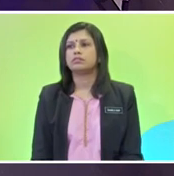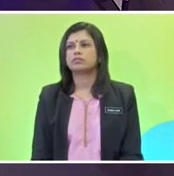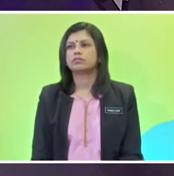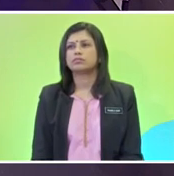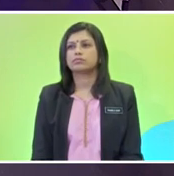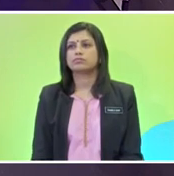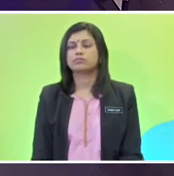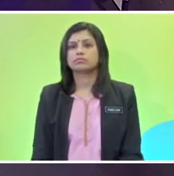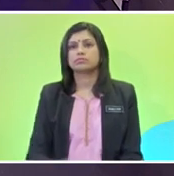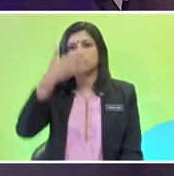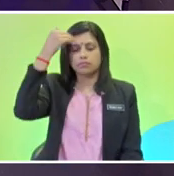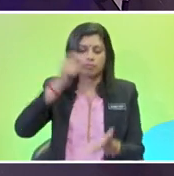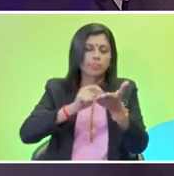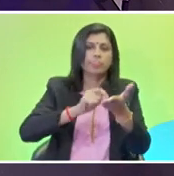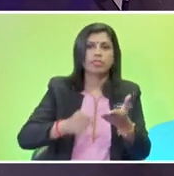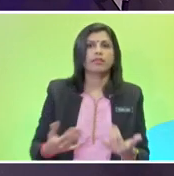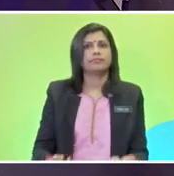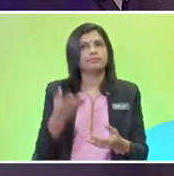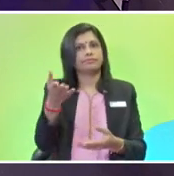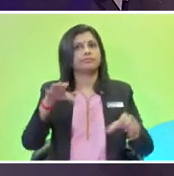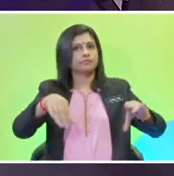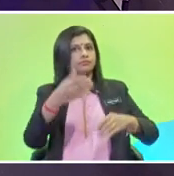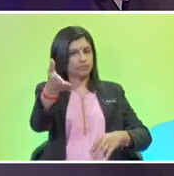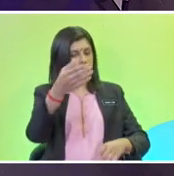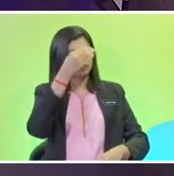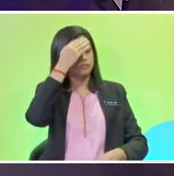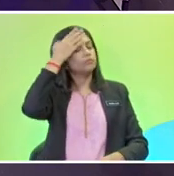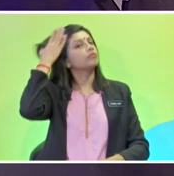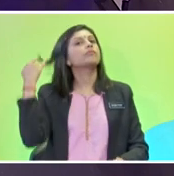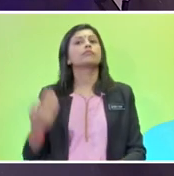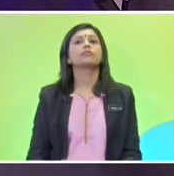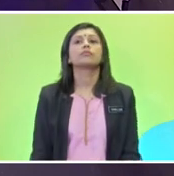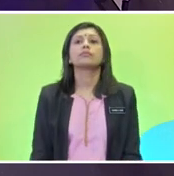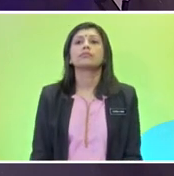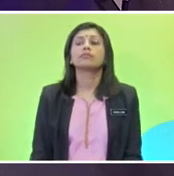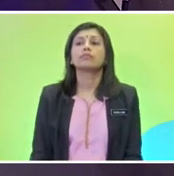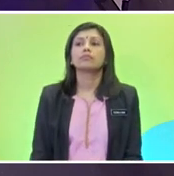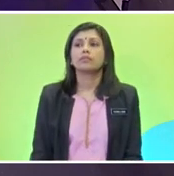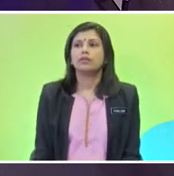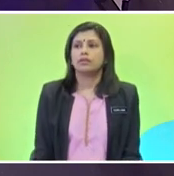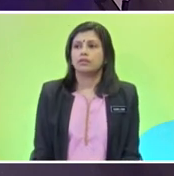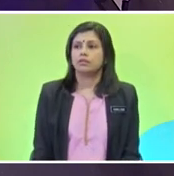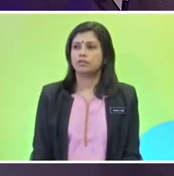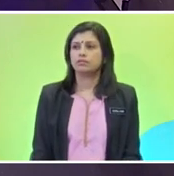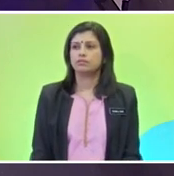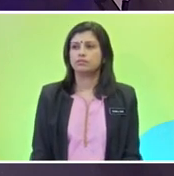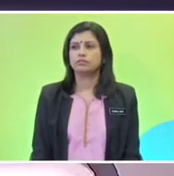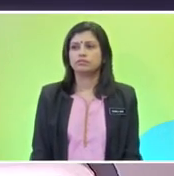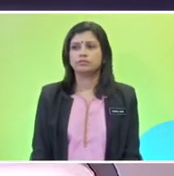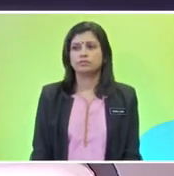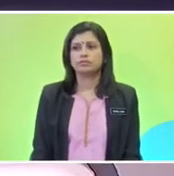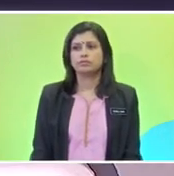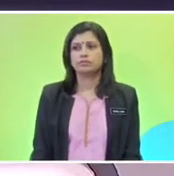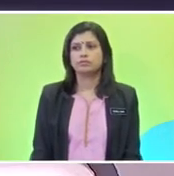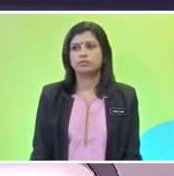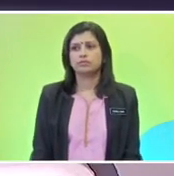Alamak cikgu, saya pula yang tak siap kan? Okey cikgu, sambil tu saya buat ya. Kenapa tu cikgu? Okey. Kenapa? Sebab kita